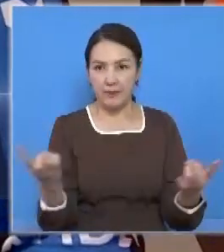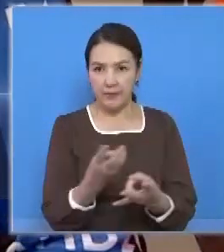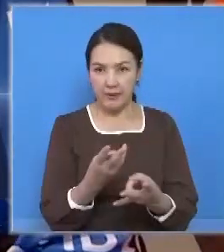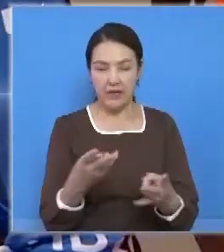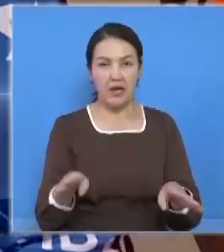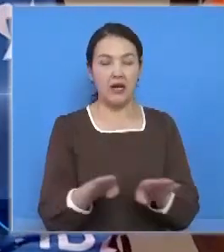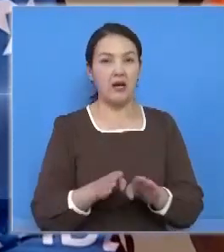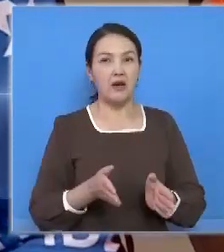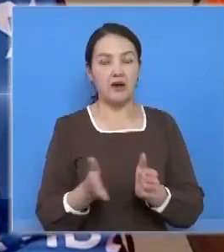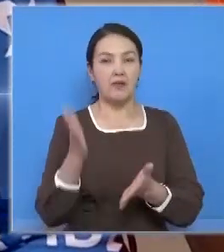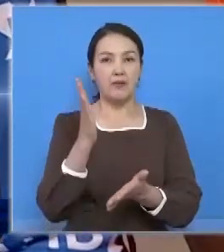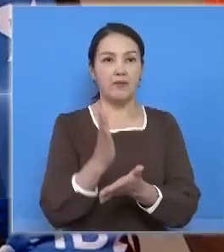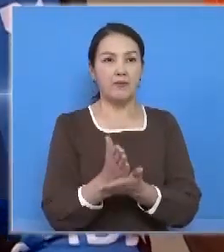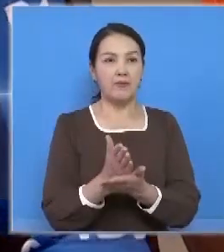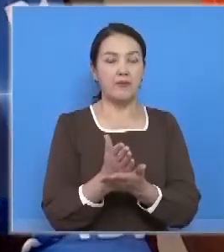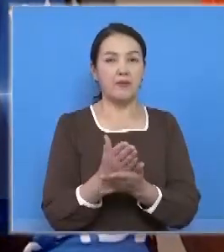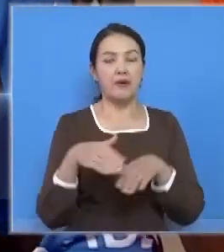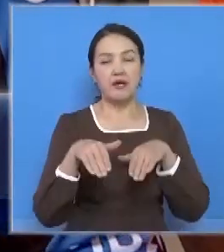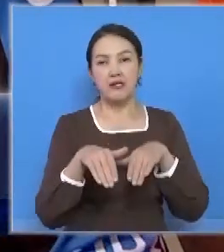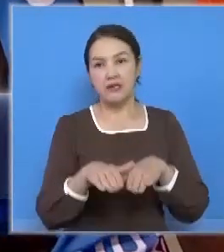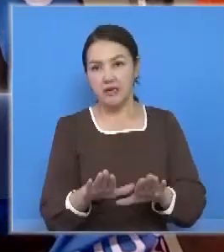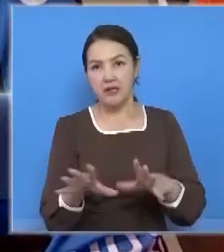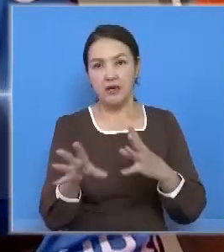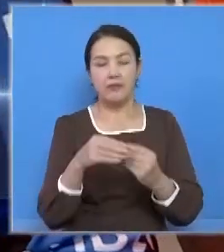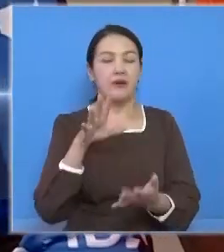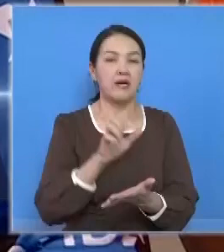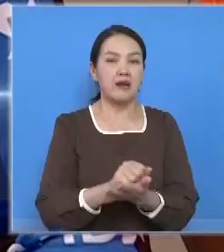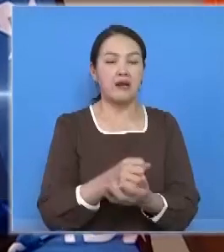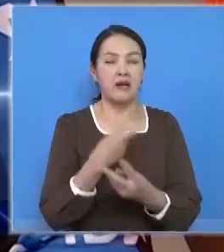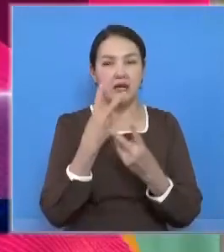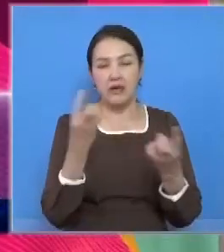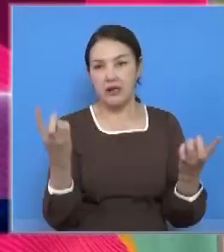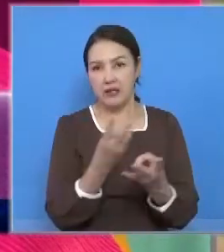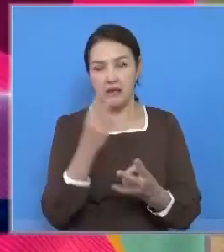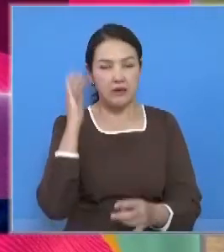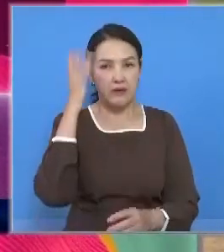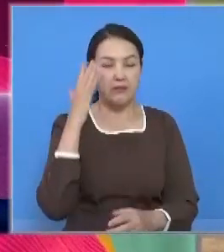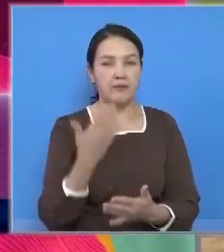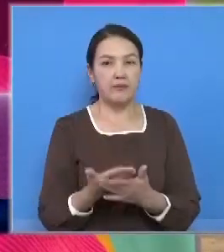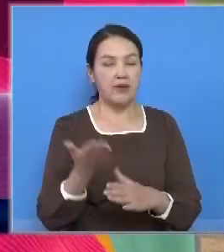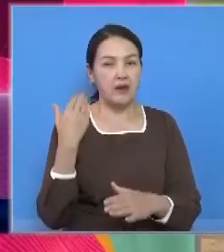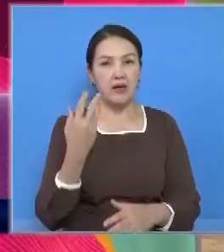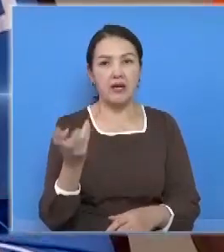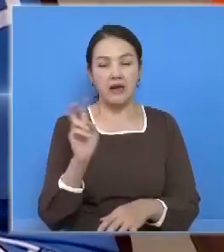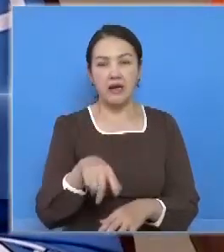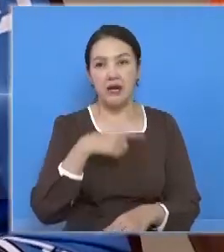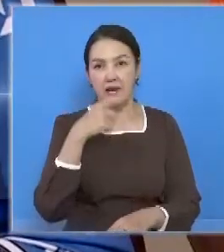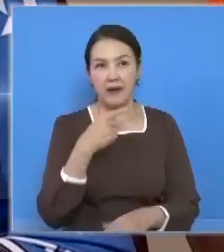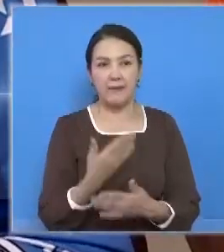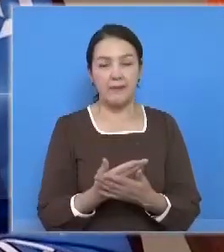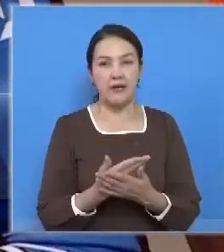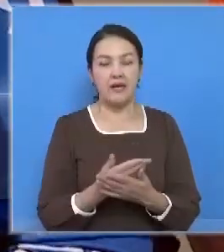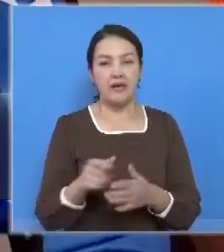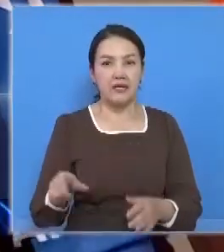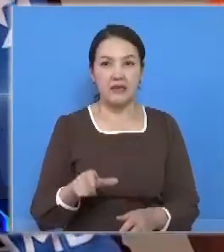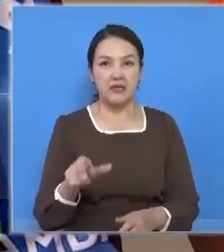қандай нақты жолдары бар, сол жолдардың шешудің бірге айналысып қарастыруымыз керек қой деп ойлаймыз. Өткенде келгенде айтқан мына електің